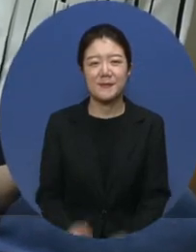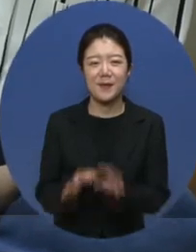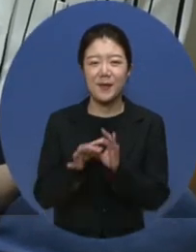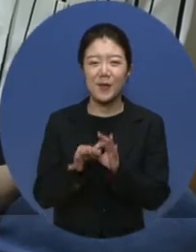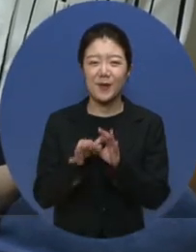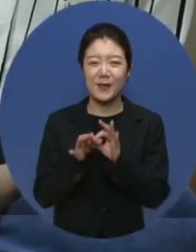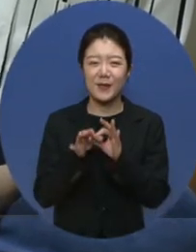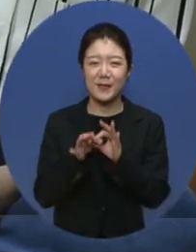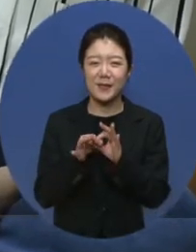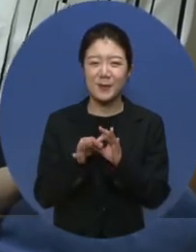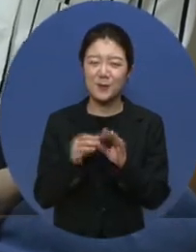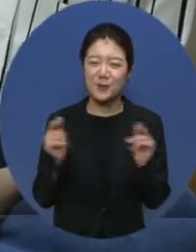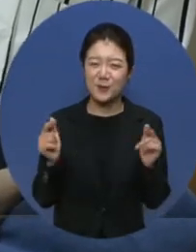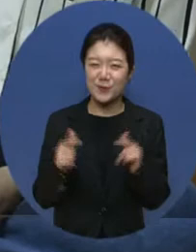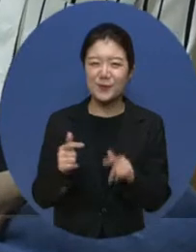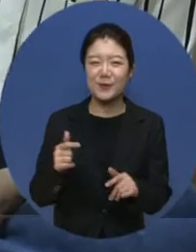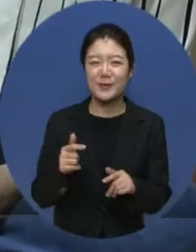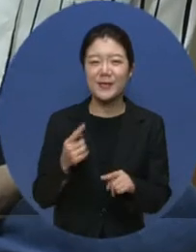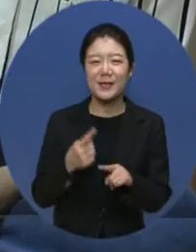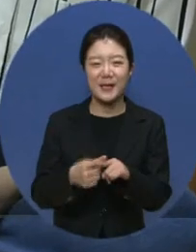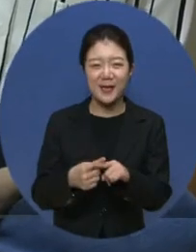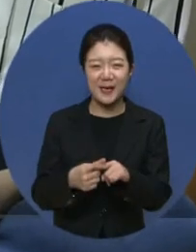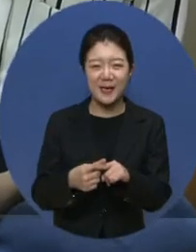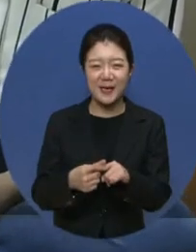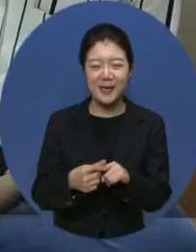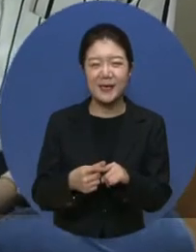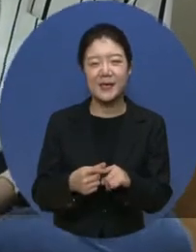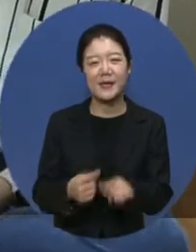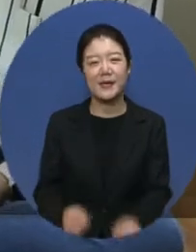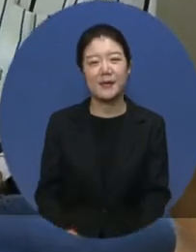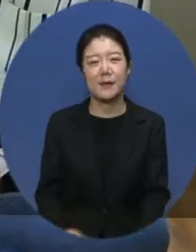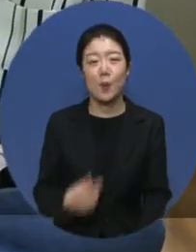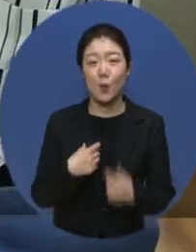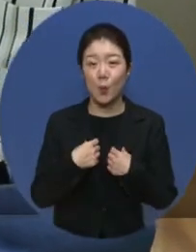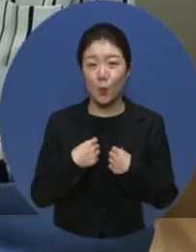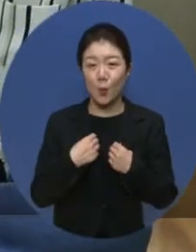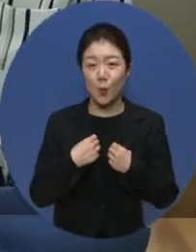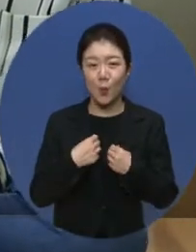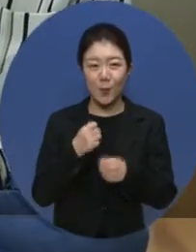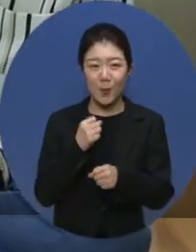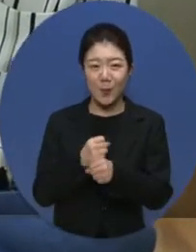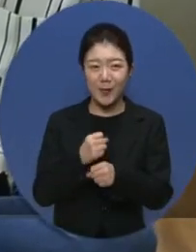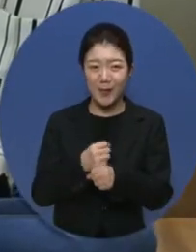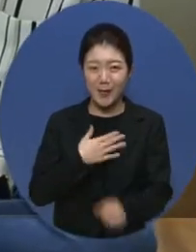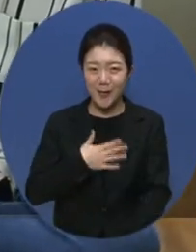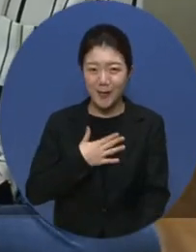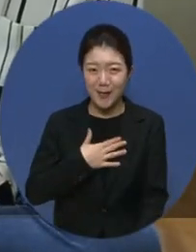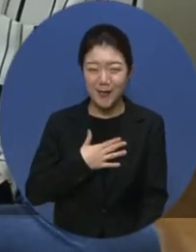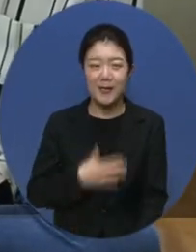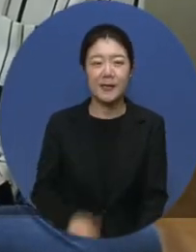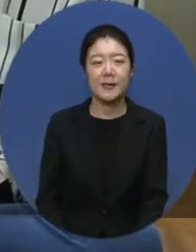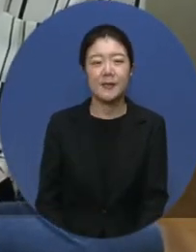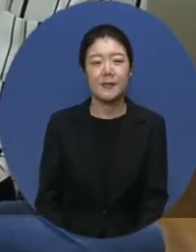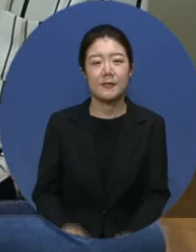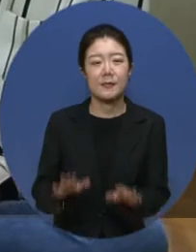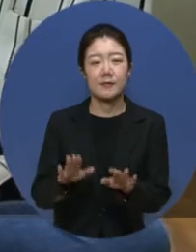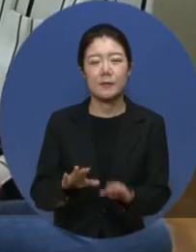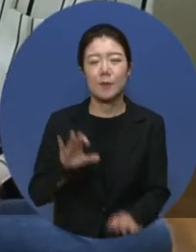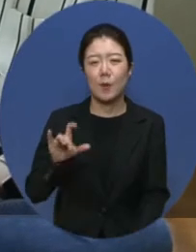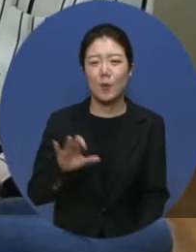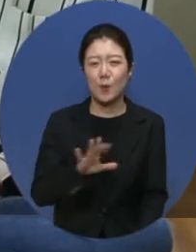연락이 좀 잠시 끊겼다가 근데 이제 그 옷을 만드는 걸 알고 있었거든요. 근데 지금 요즘